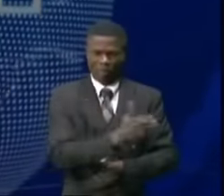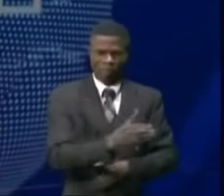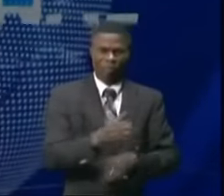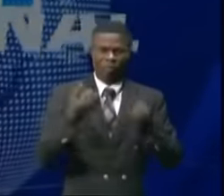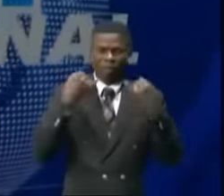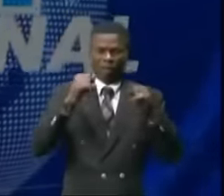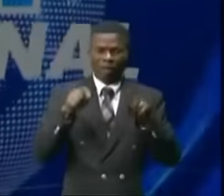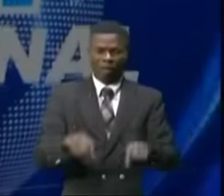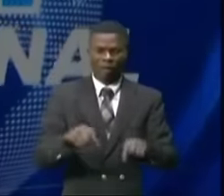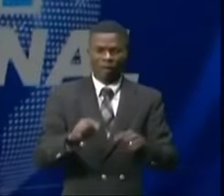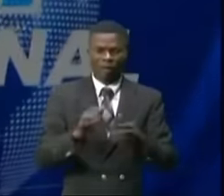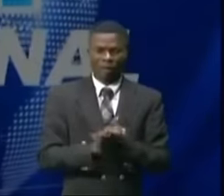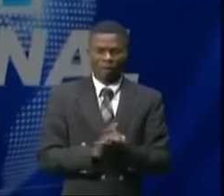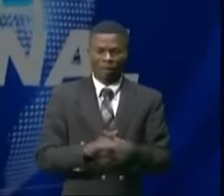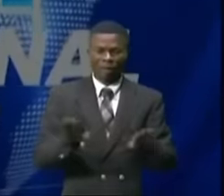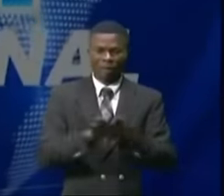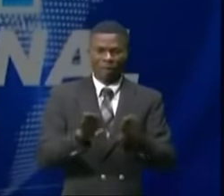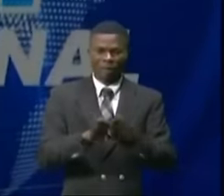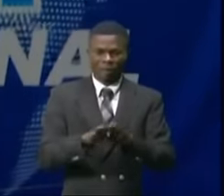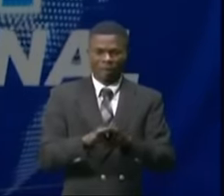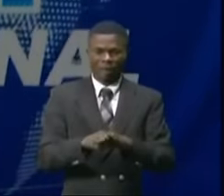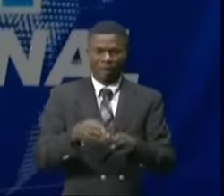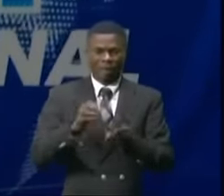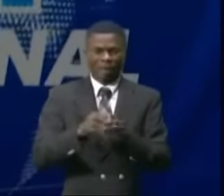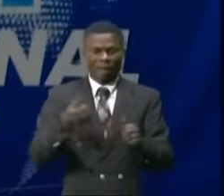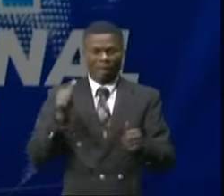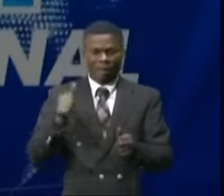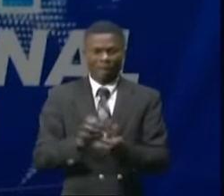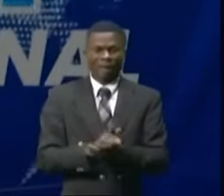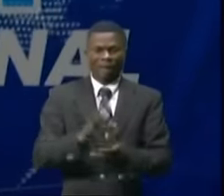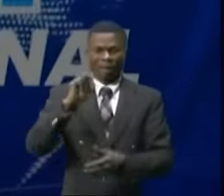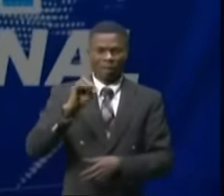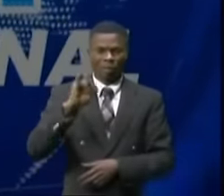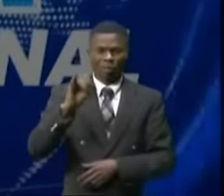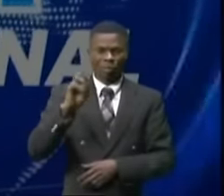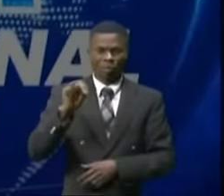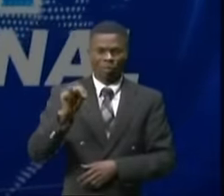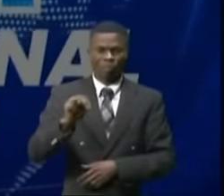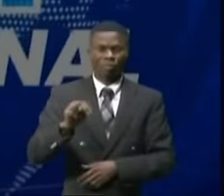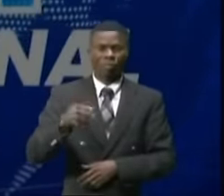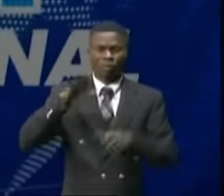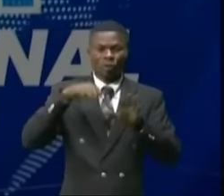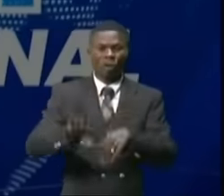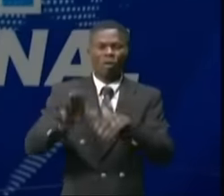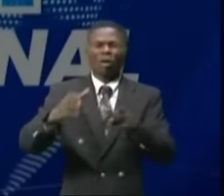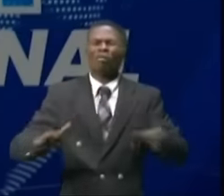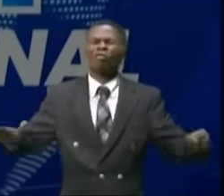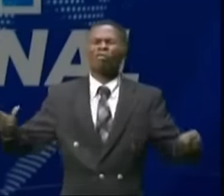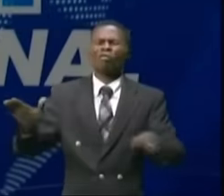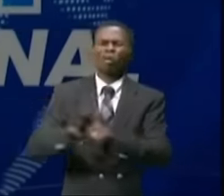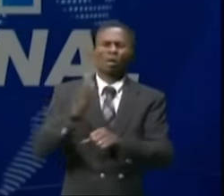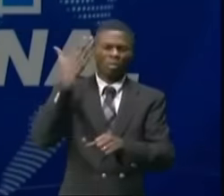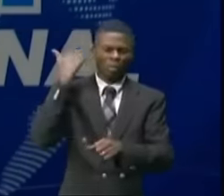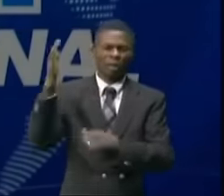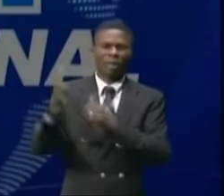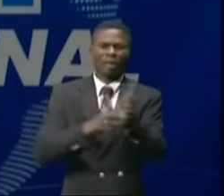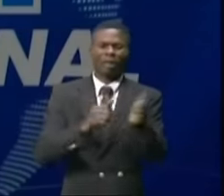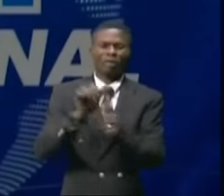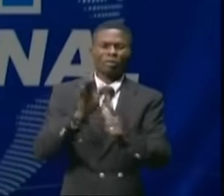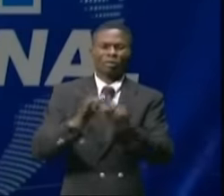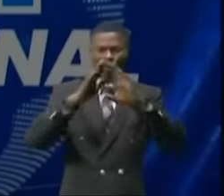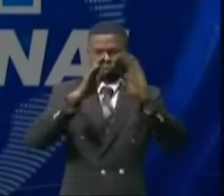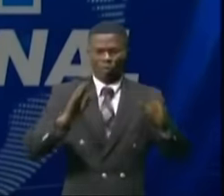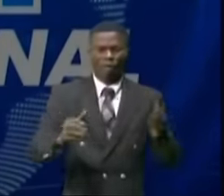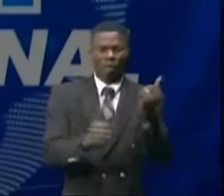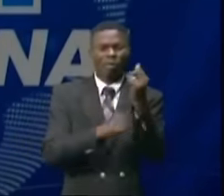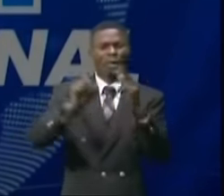L'actualité ce soir, des nuits d'horreur inévitables à Mimosa, Kinshasa. Le fleuve a quitté son lit, craignant le pire. Nombreux habitants ont